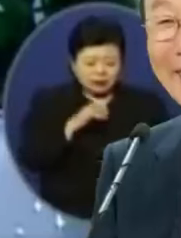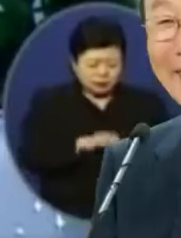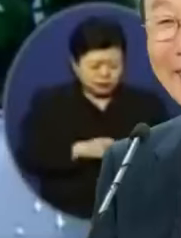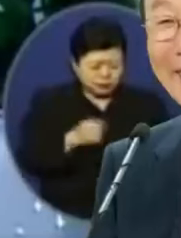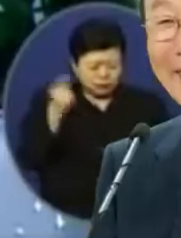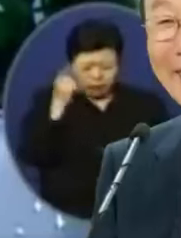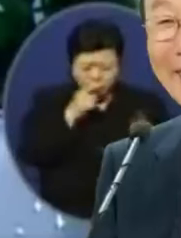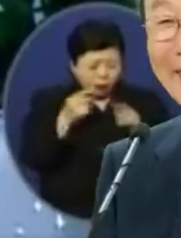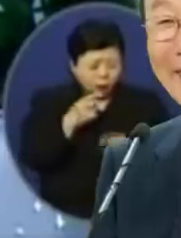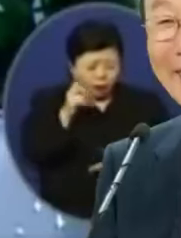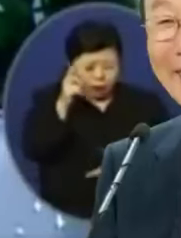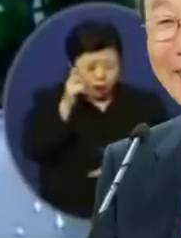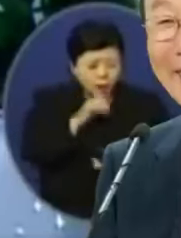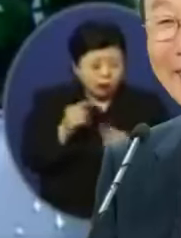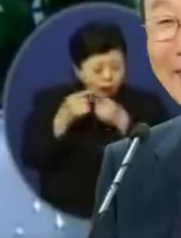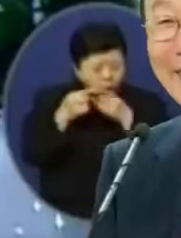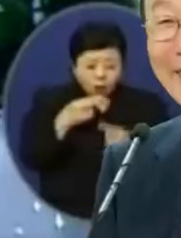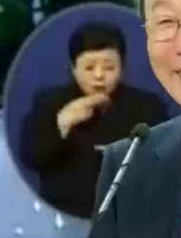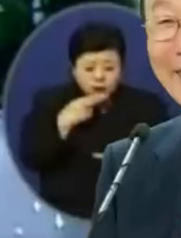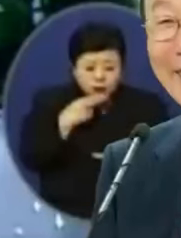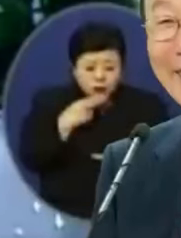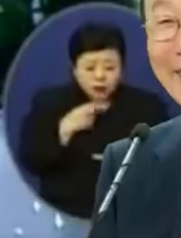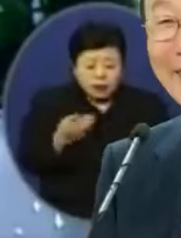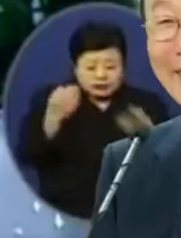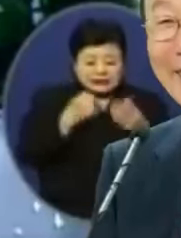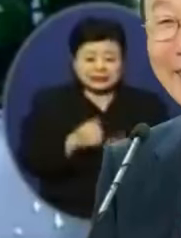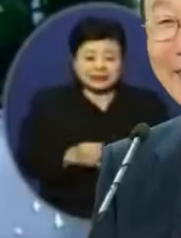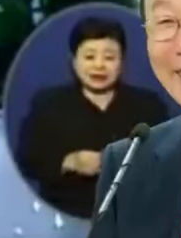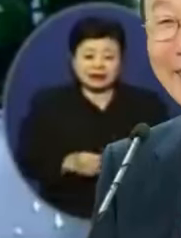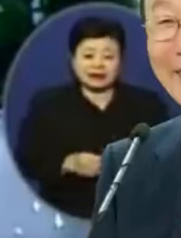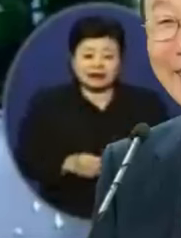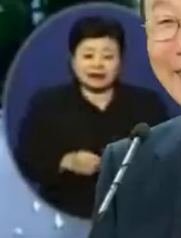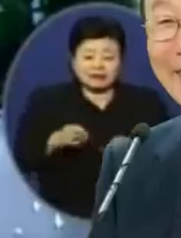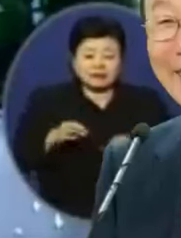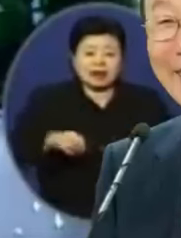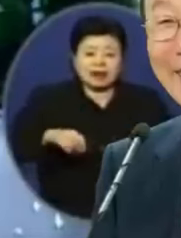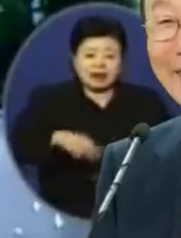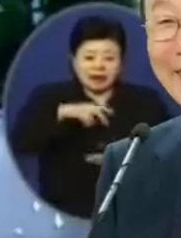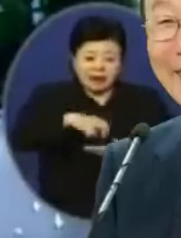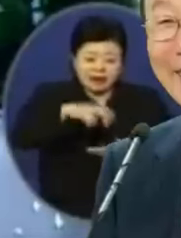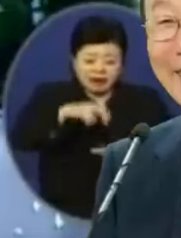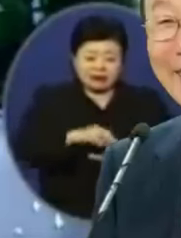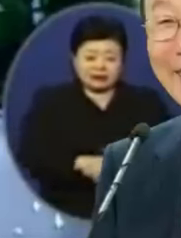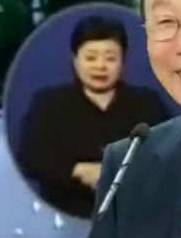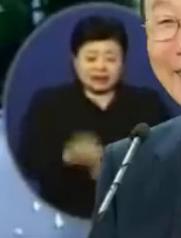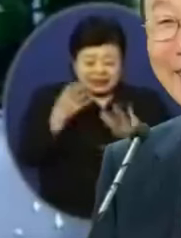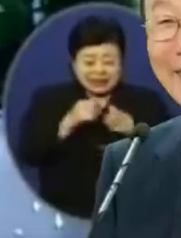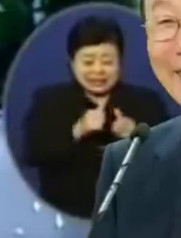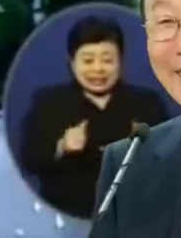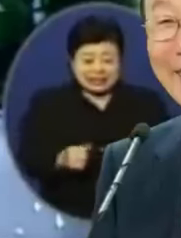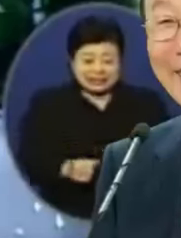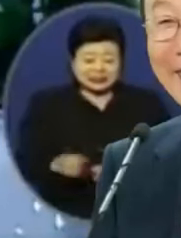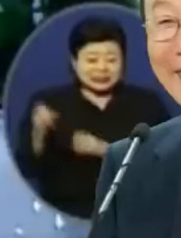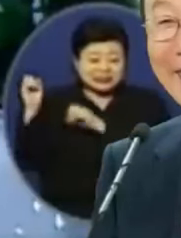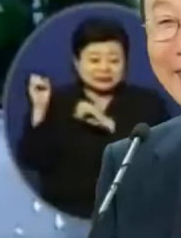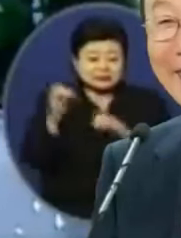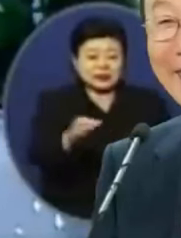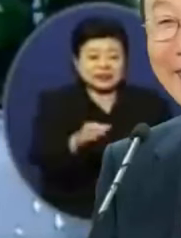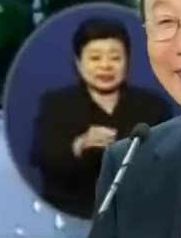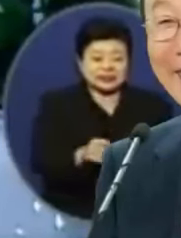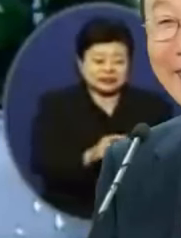말입니다. 그리고 사자가 그냥 호함을 치고 이리 뛰고 저리 뛰는데 다니엘을 잠수한